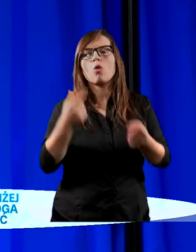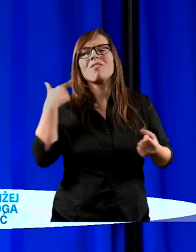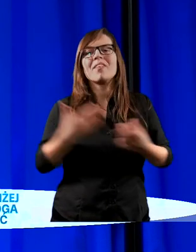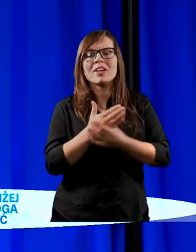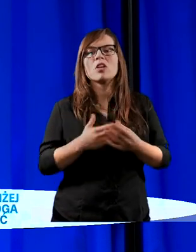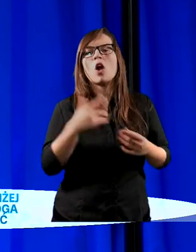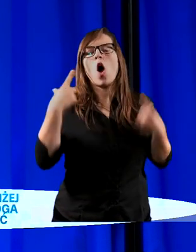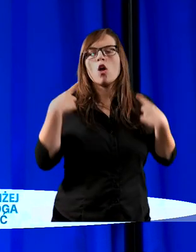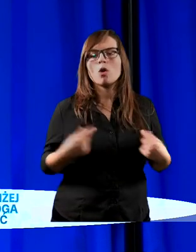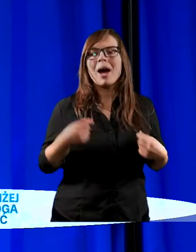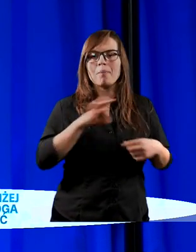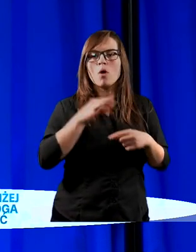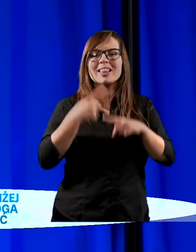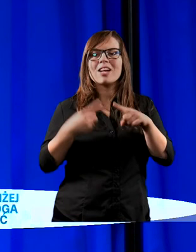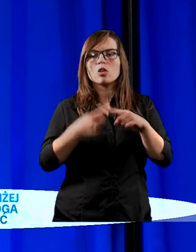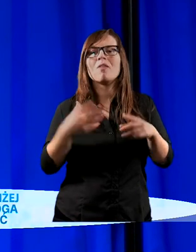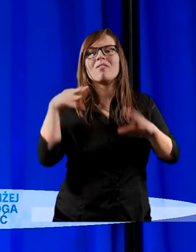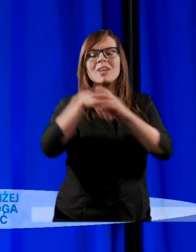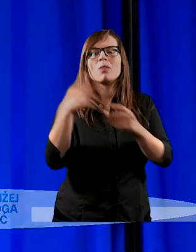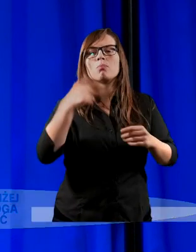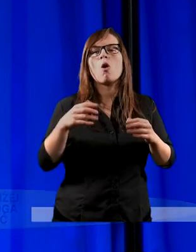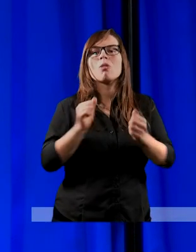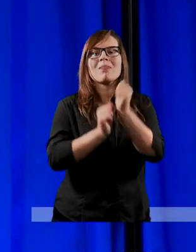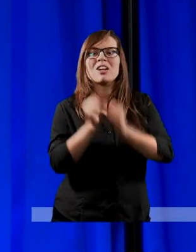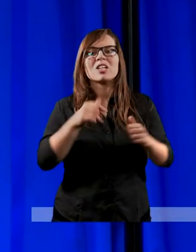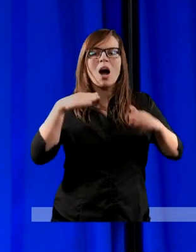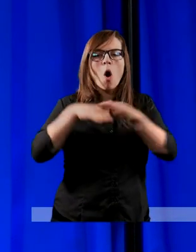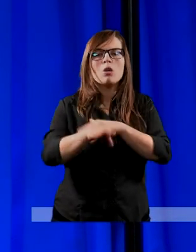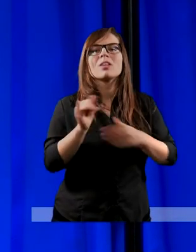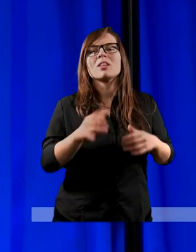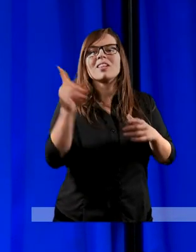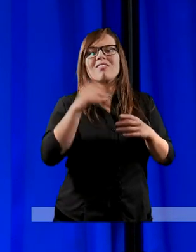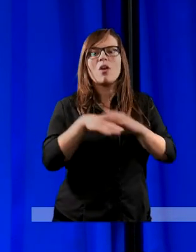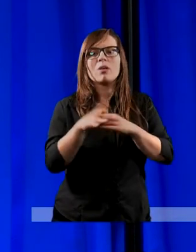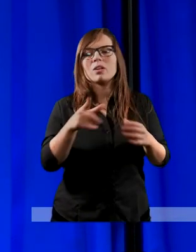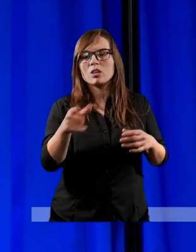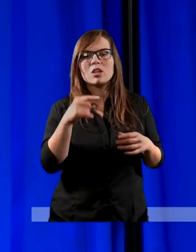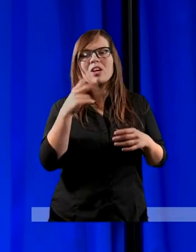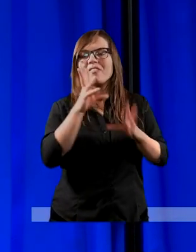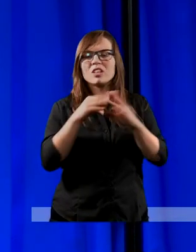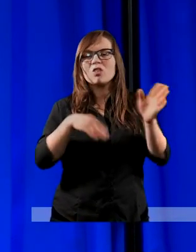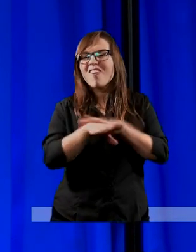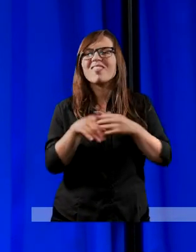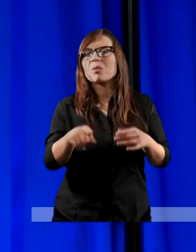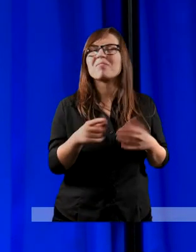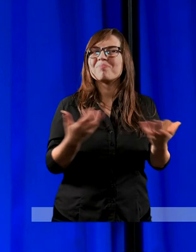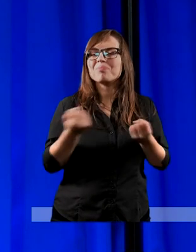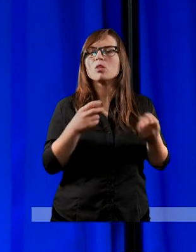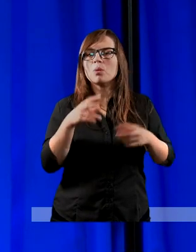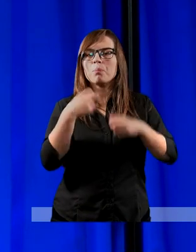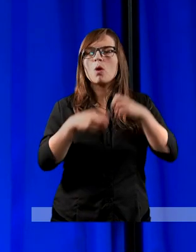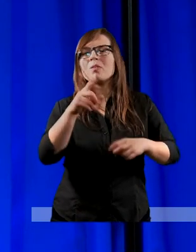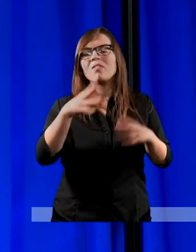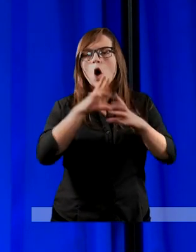wierząca osoba, wpadła pod maszynę rolniczą, ledwo z życiem wyszła z tego wszystkiego, spędziła